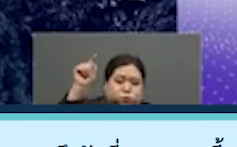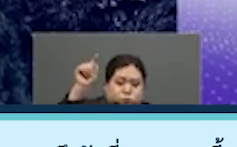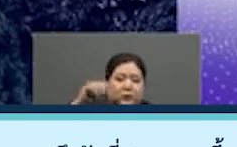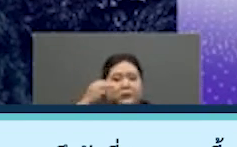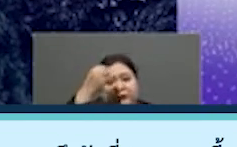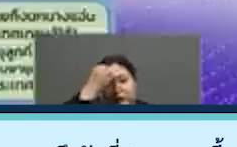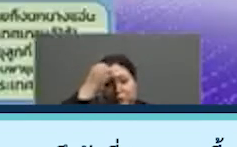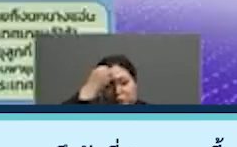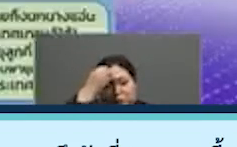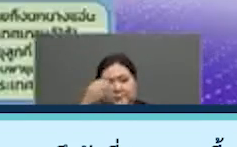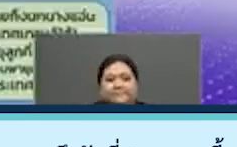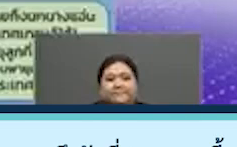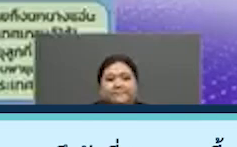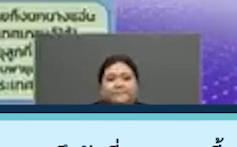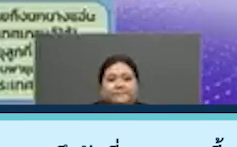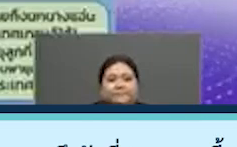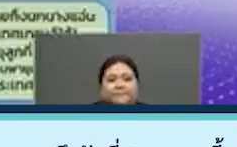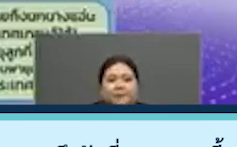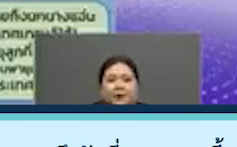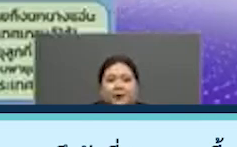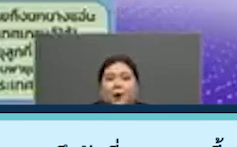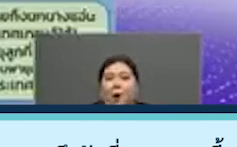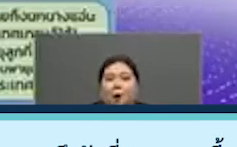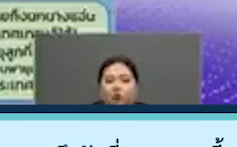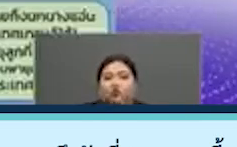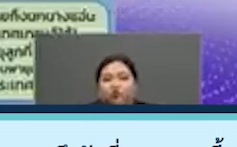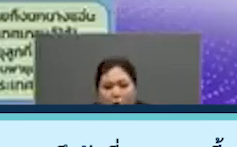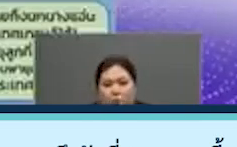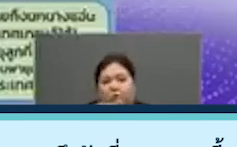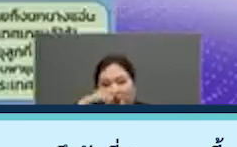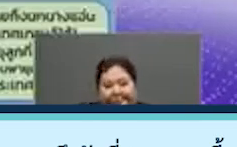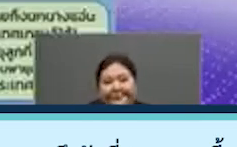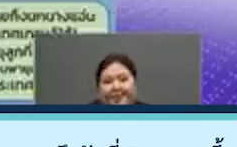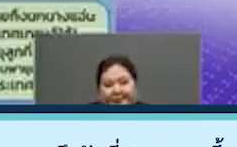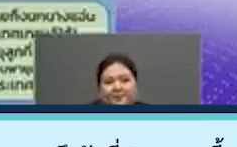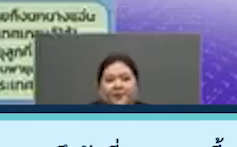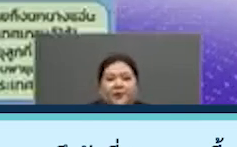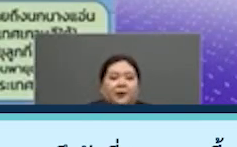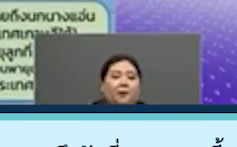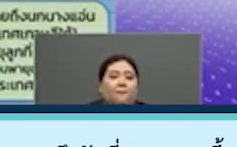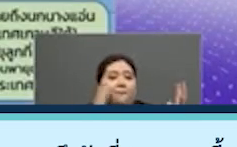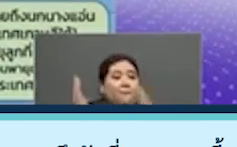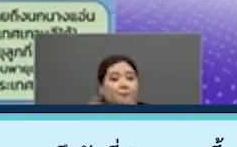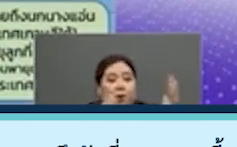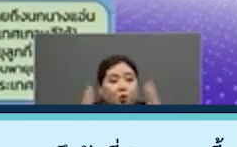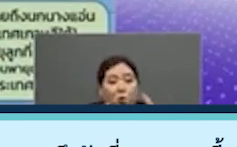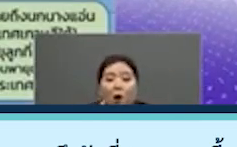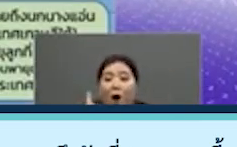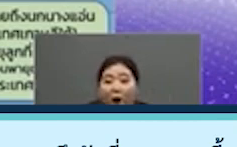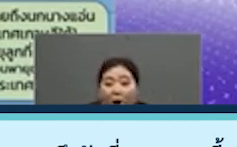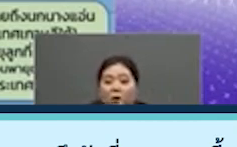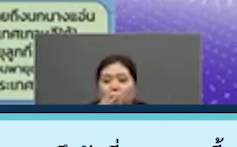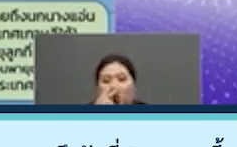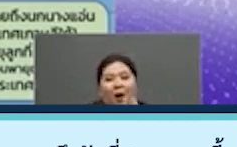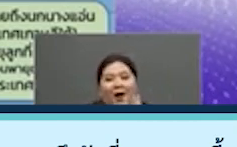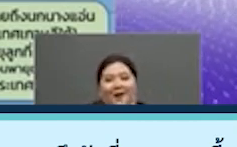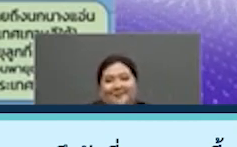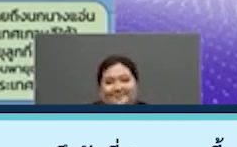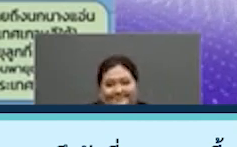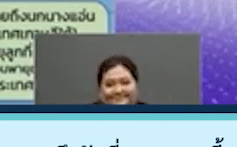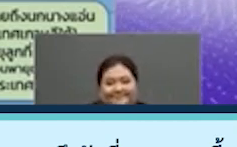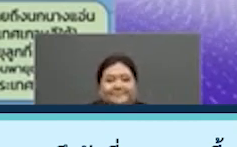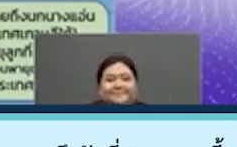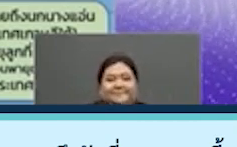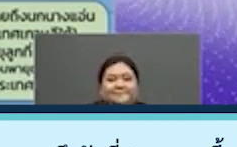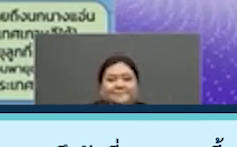หนองคายเมื่อมลอากาศเย็นแผ่ลงมาปกคุมทางด้านจีนตอนใต้หรือเวียดนามตอนมนก็จะทำให้เกิดการประทับกันของมวลอากาศ